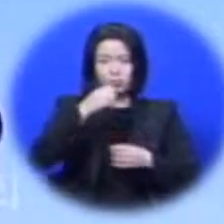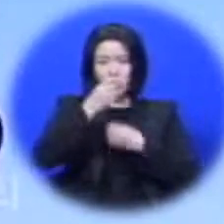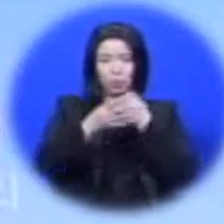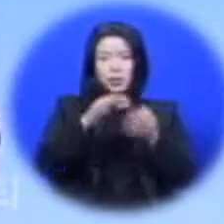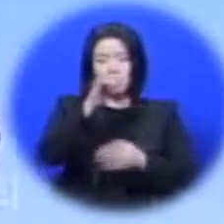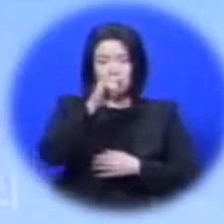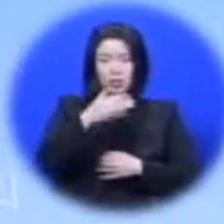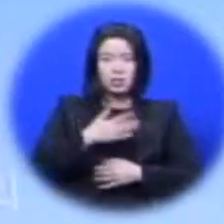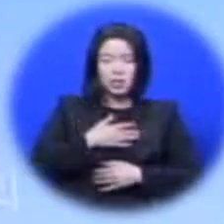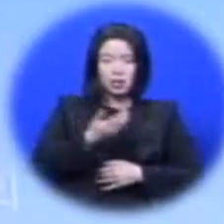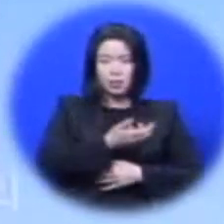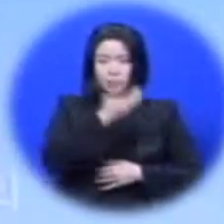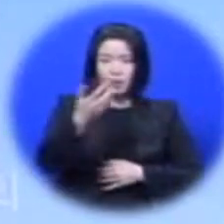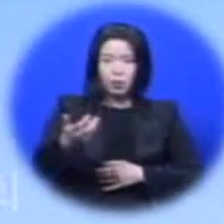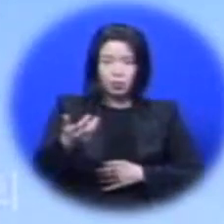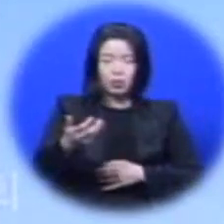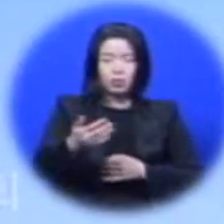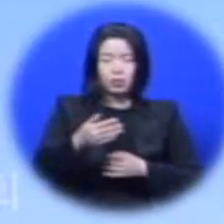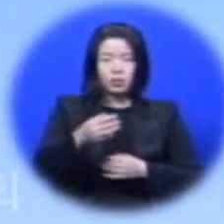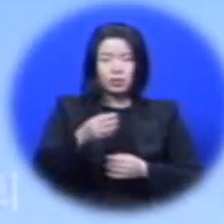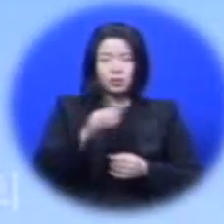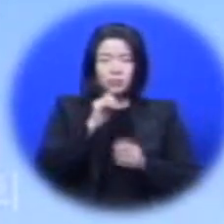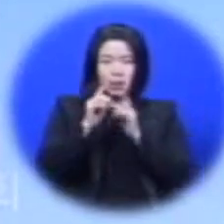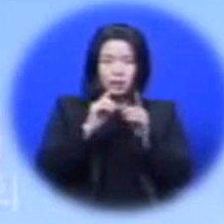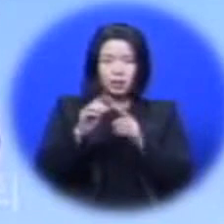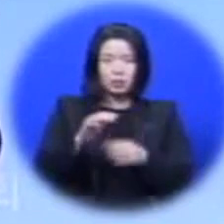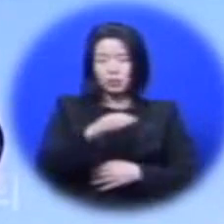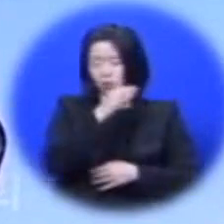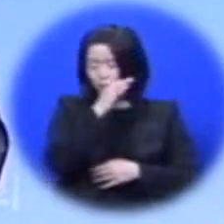제가 여기서 옮겨드리기도 민망할 정도로,